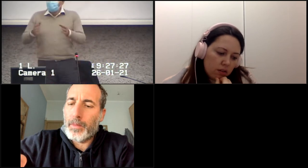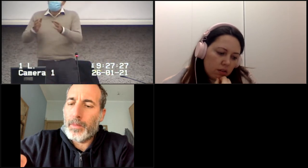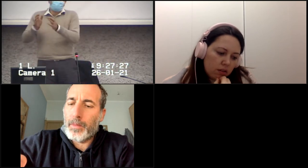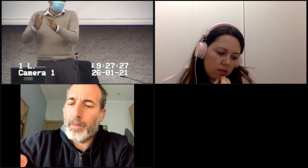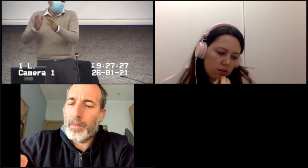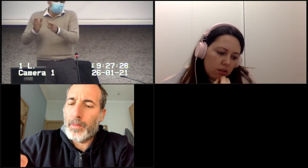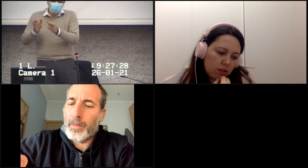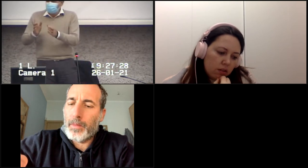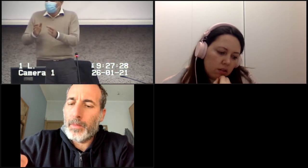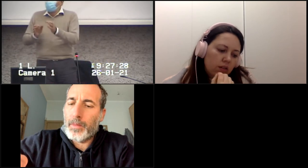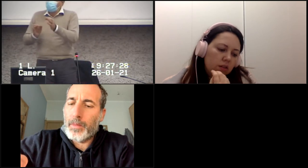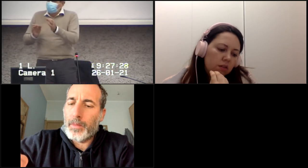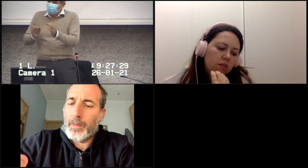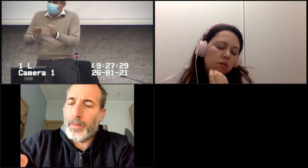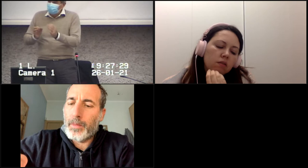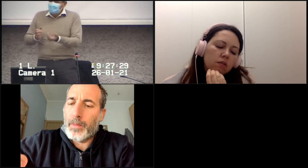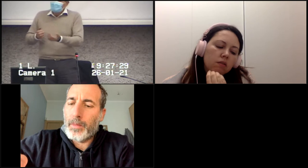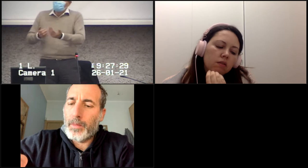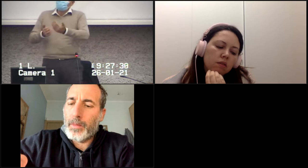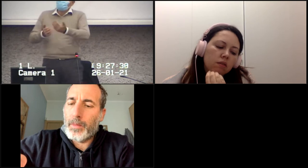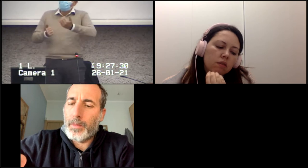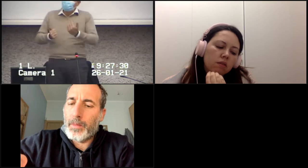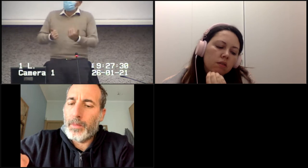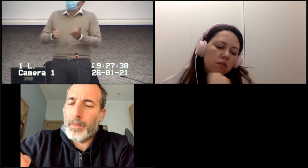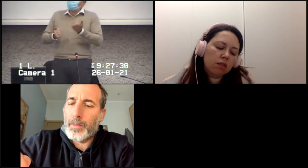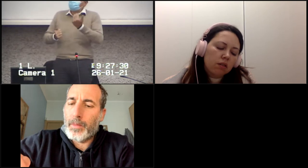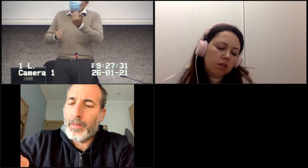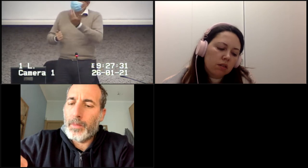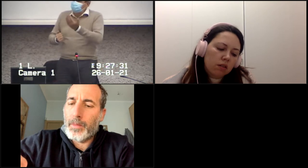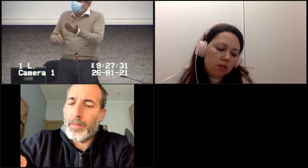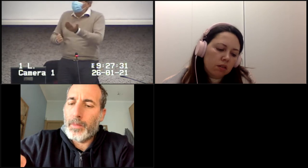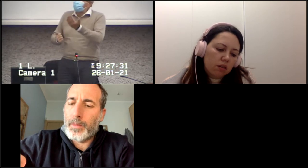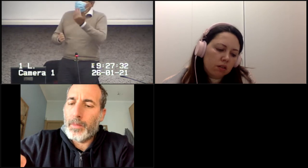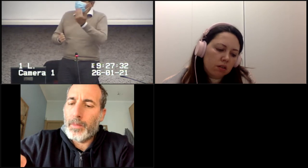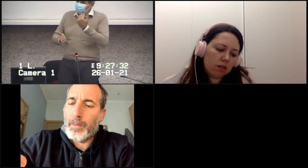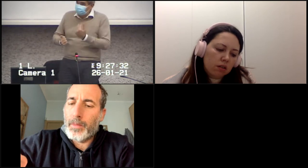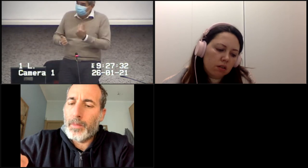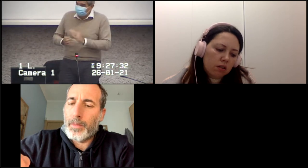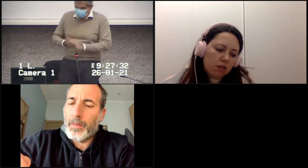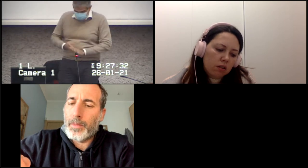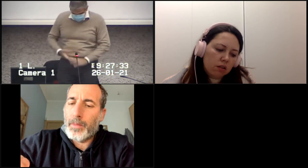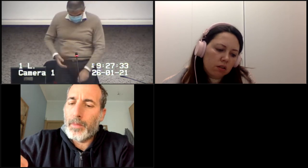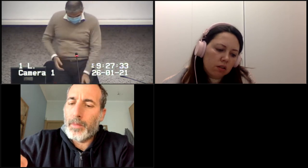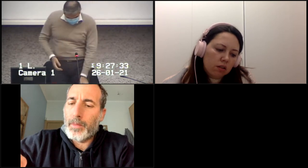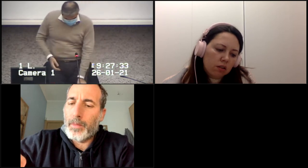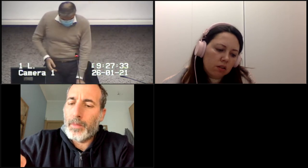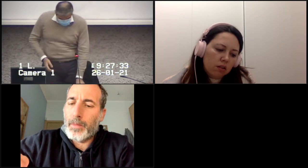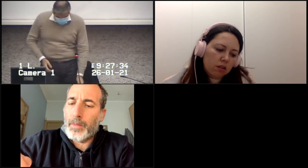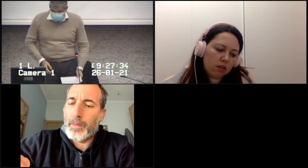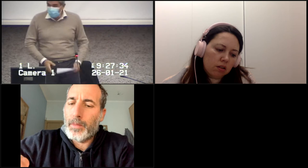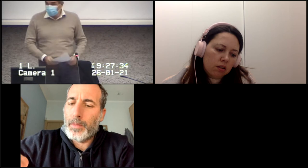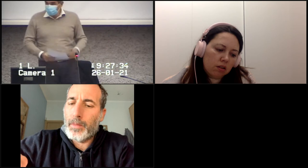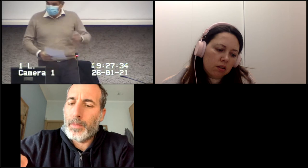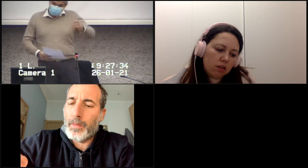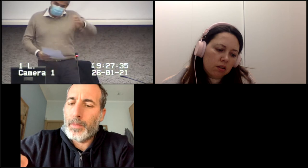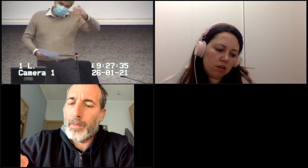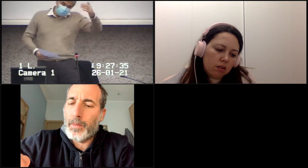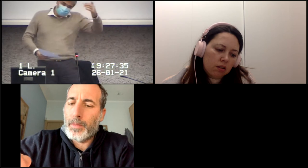La legge cosa prevede? Fa leva su un aumento della scontistica già esistente. Esiste già,